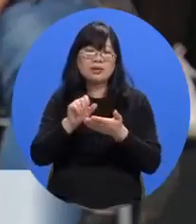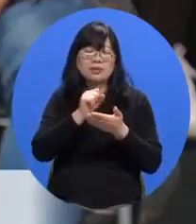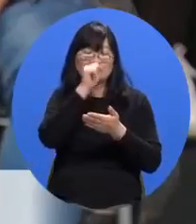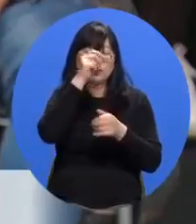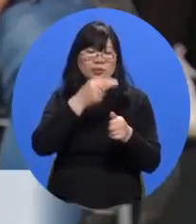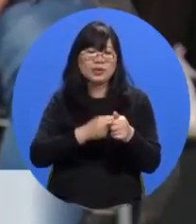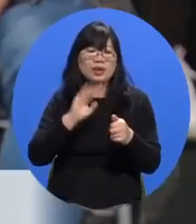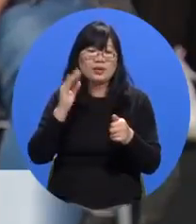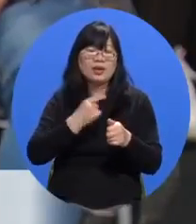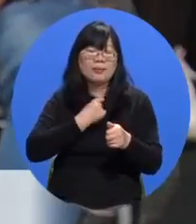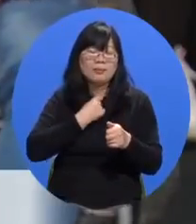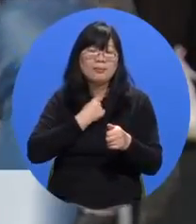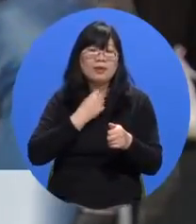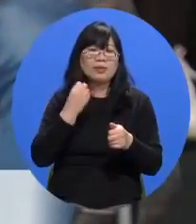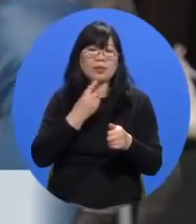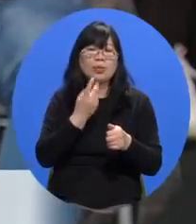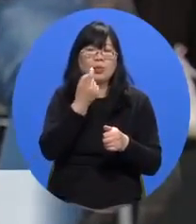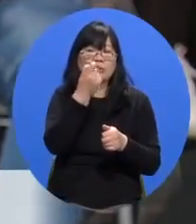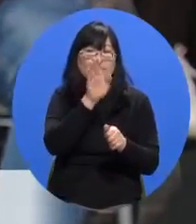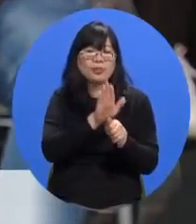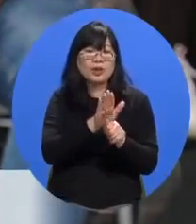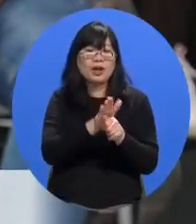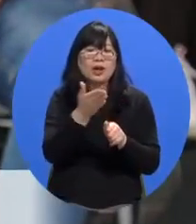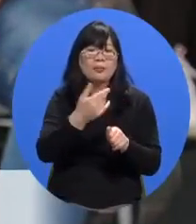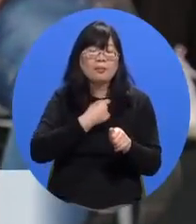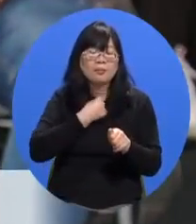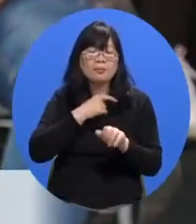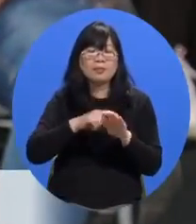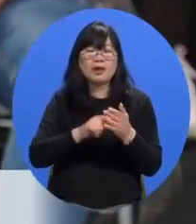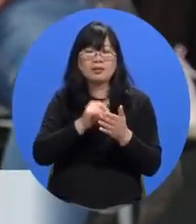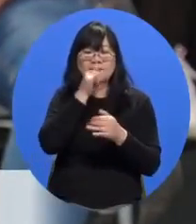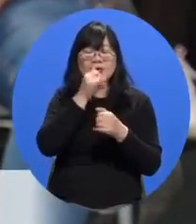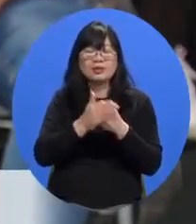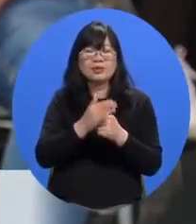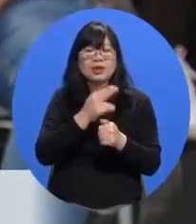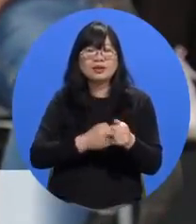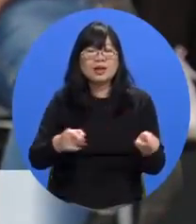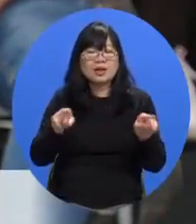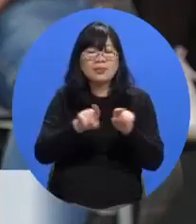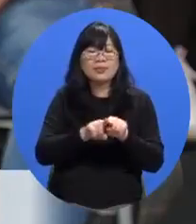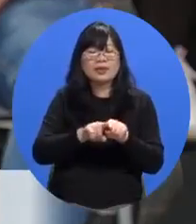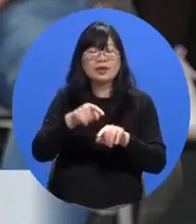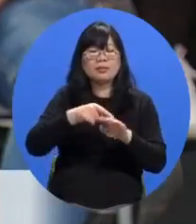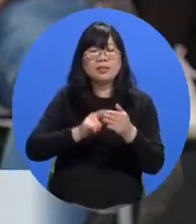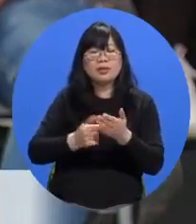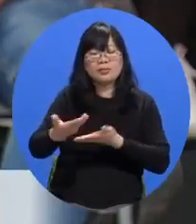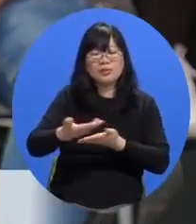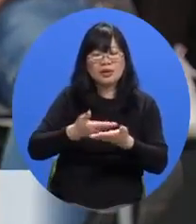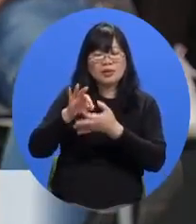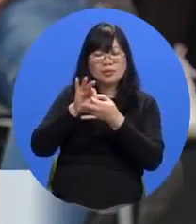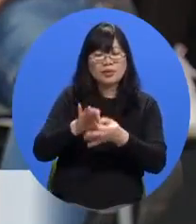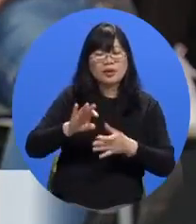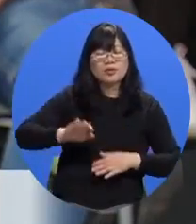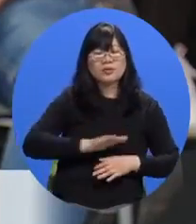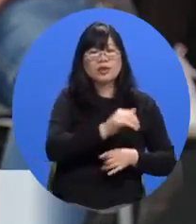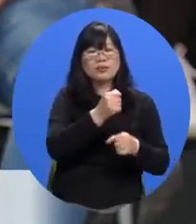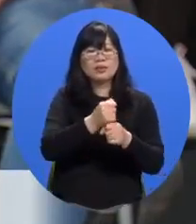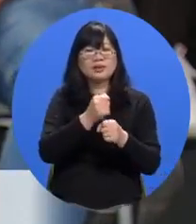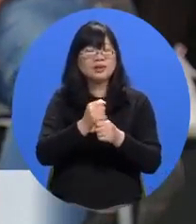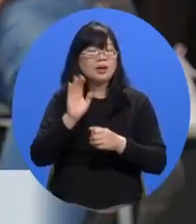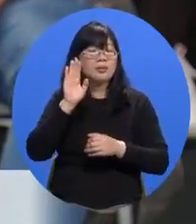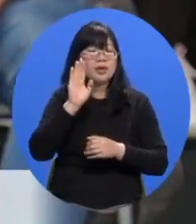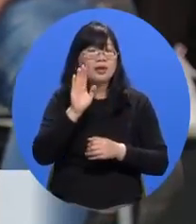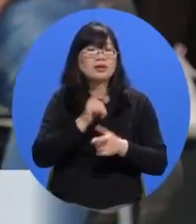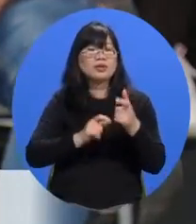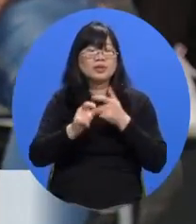교사가 되고 싶어하고 조금이라도 도와주려고 하는 마음들이 다 있습니다. 그래서 네. 선생님들과 함께 교감하면서 우리가 만들어가는 미래는